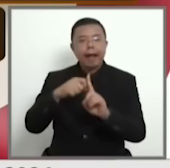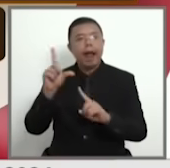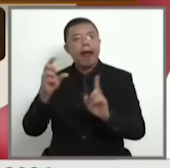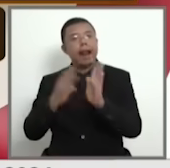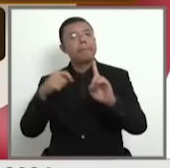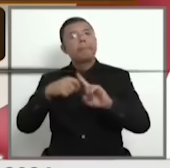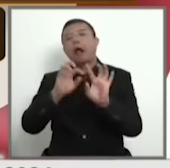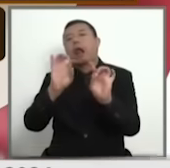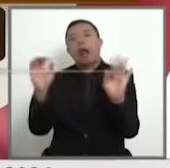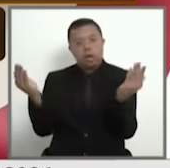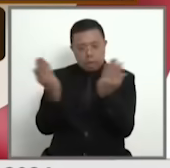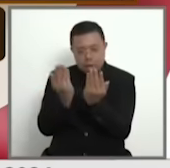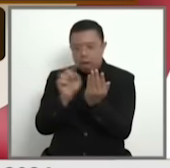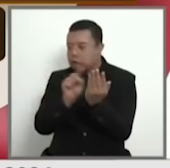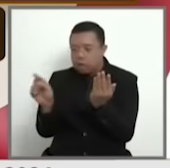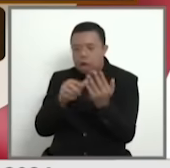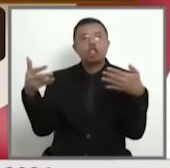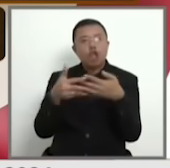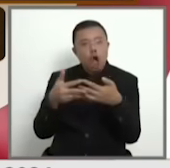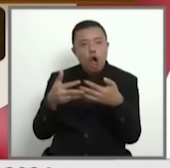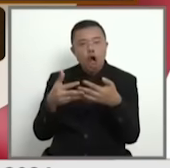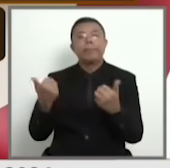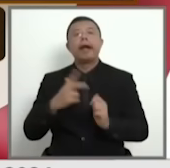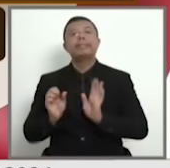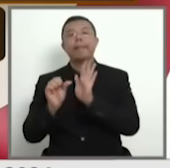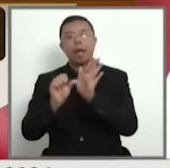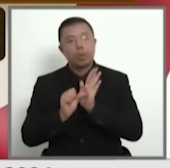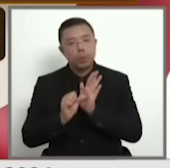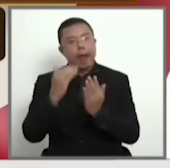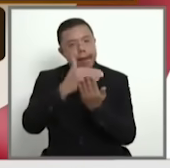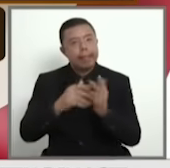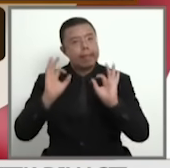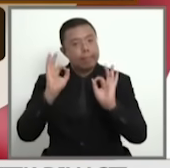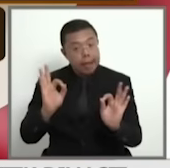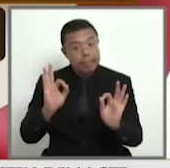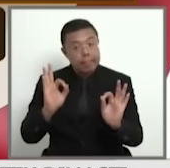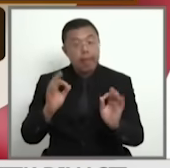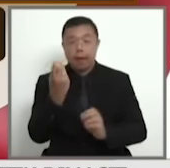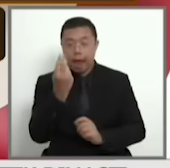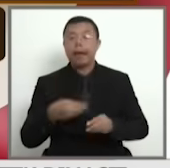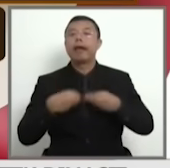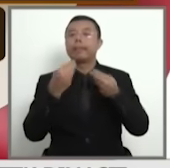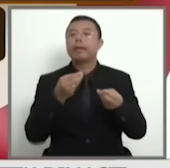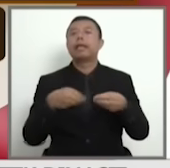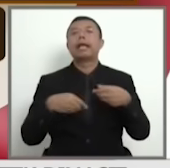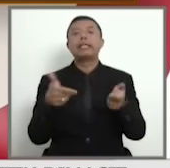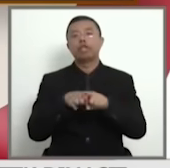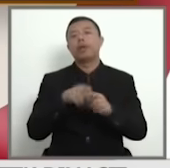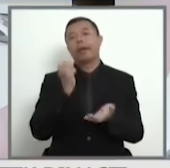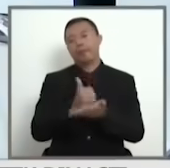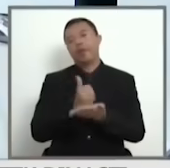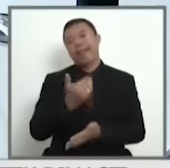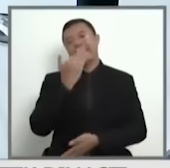lmk kemudian karang taruna RT RW mereka bisa membantu datanya akurat dananya dipakai sesuai kebutuhan